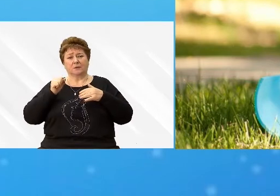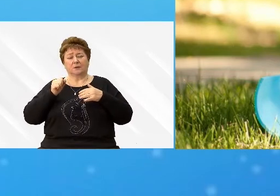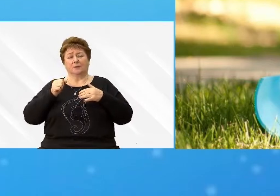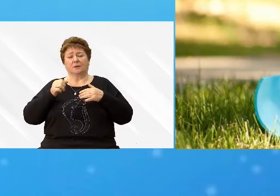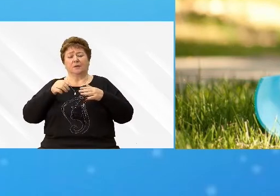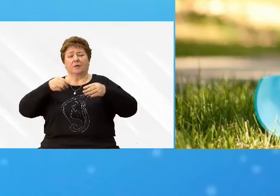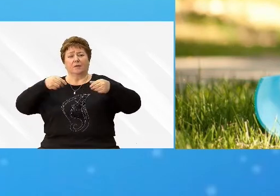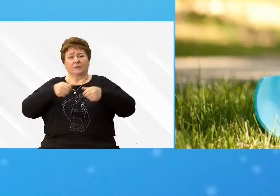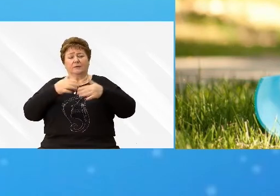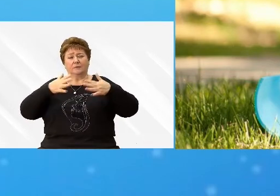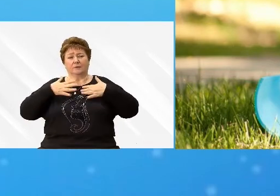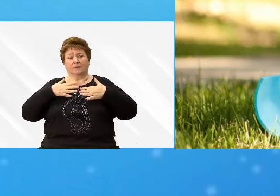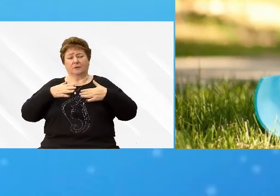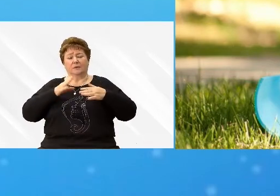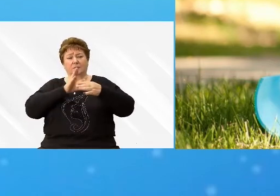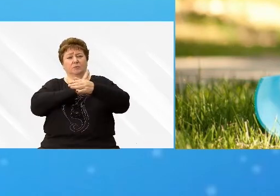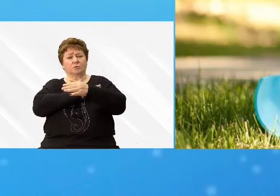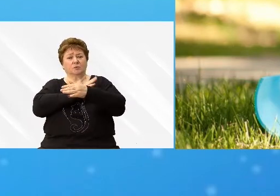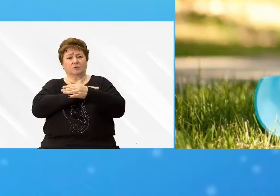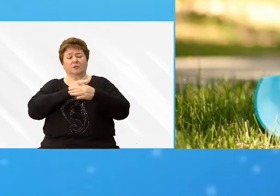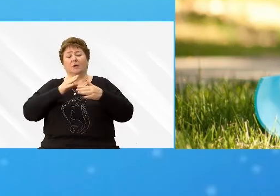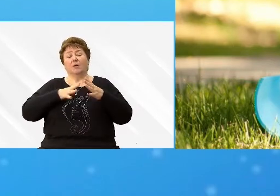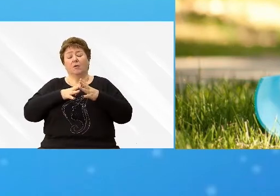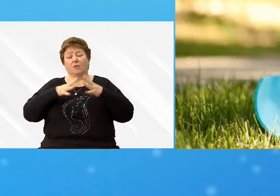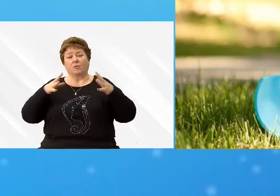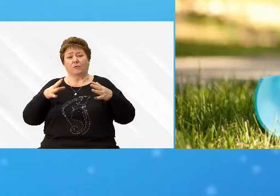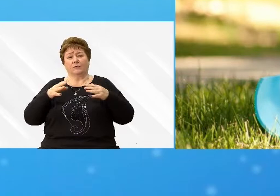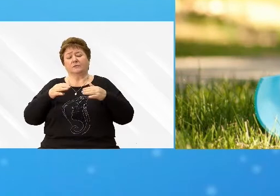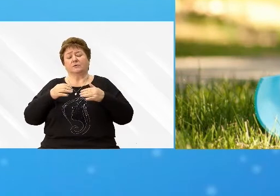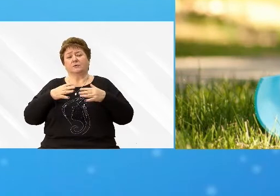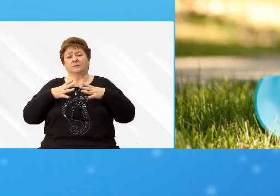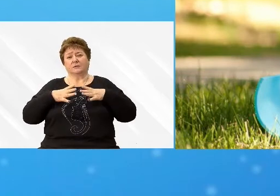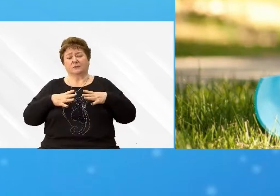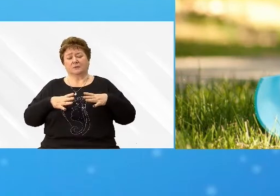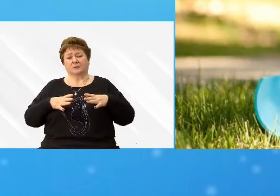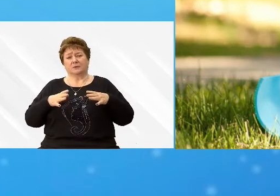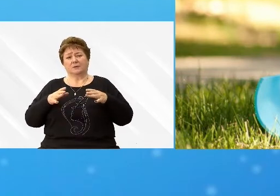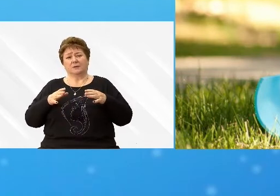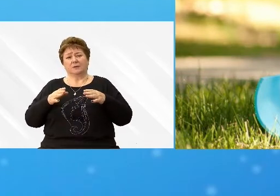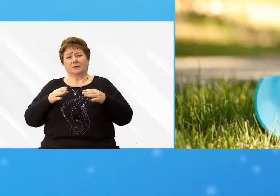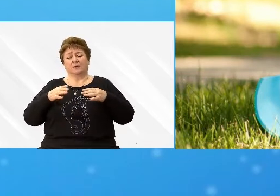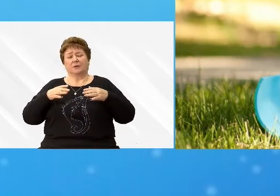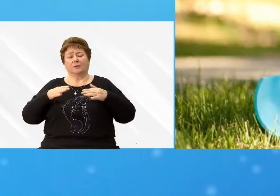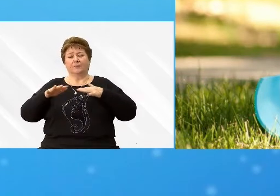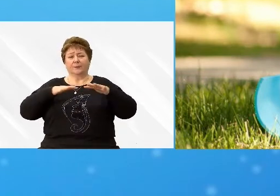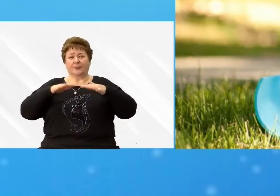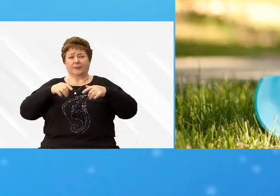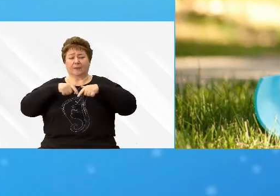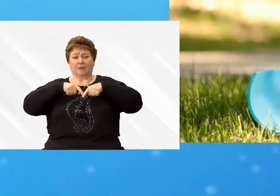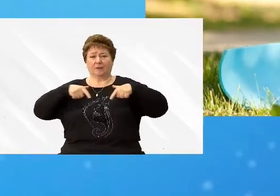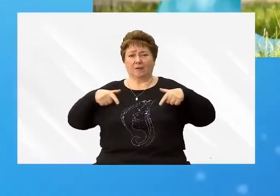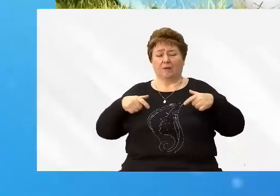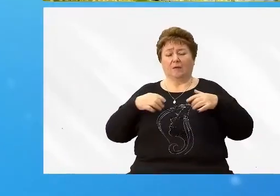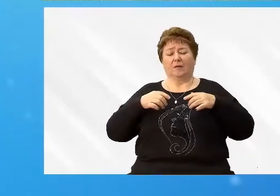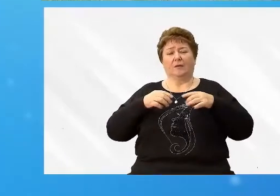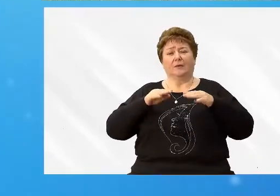эд на развитие дыхательной мускулатуры увеличение выносливости подвижности грудной клетки эластичности